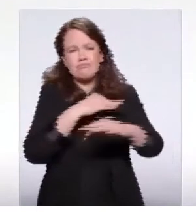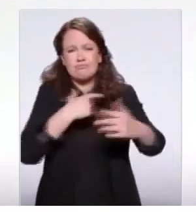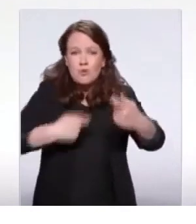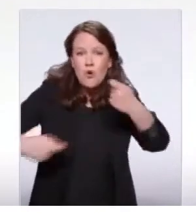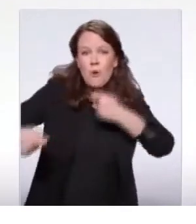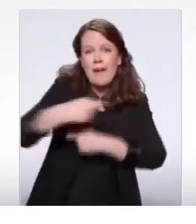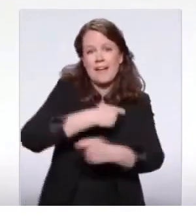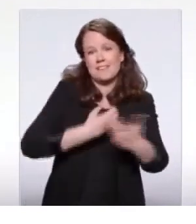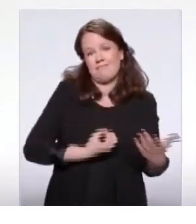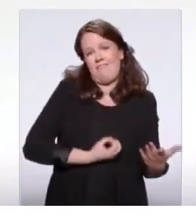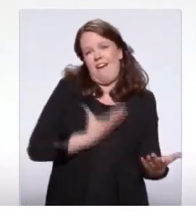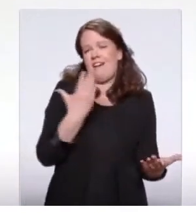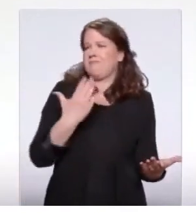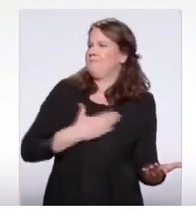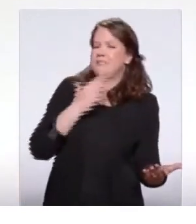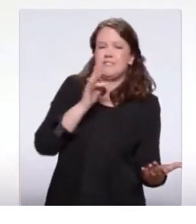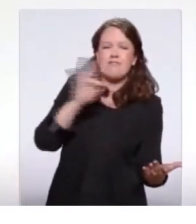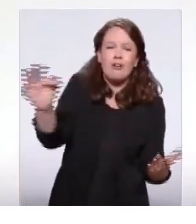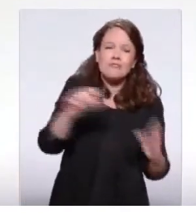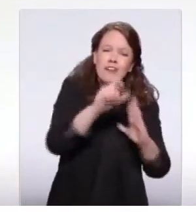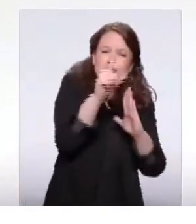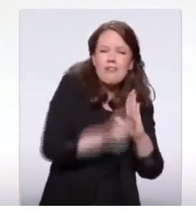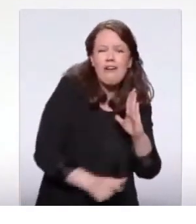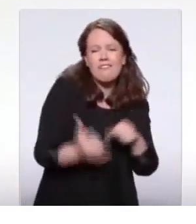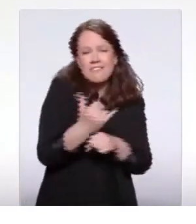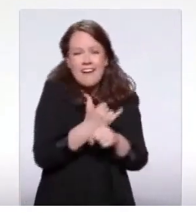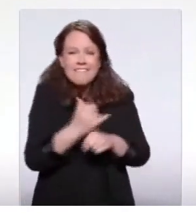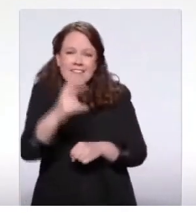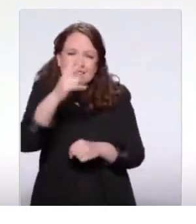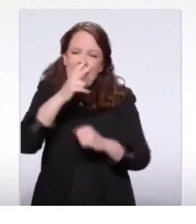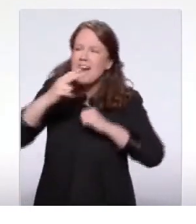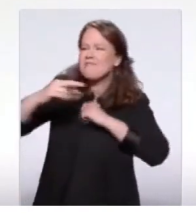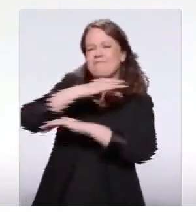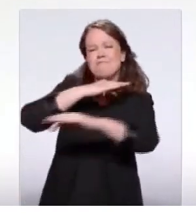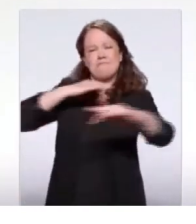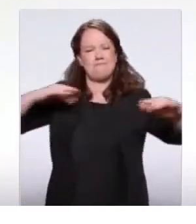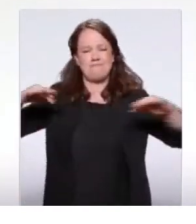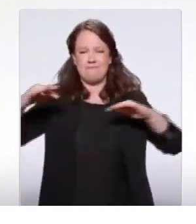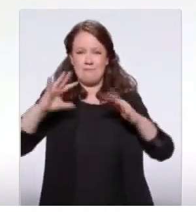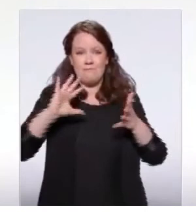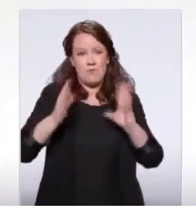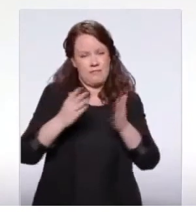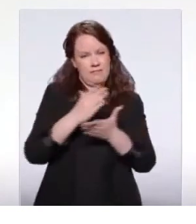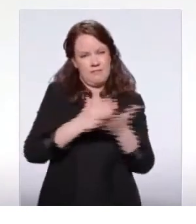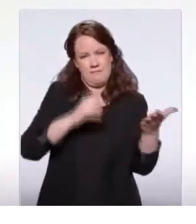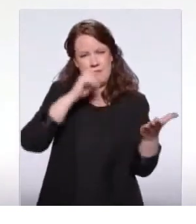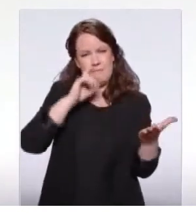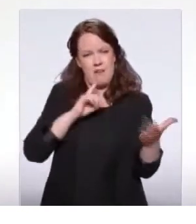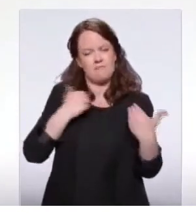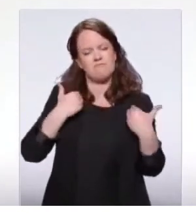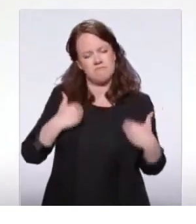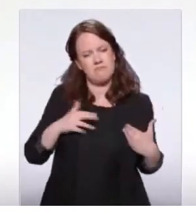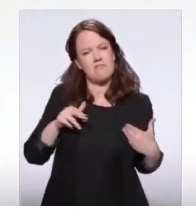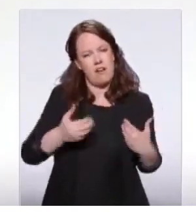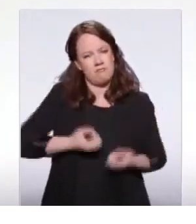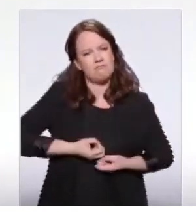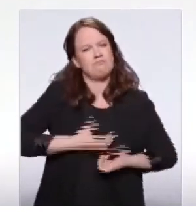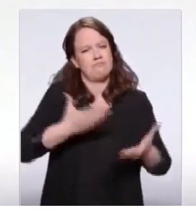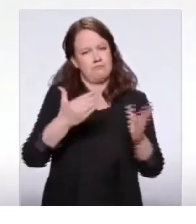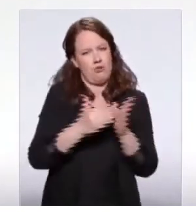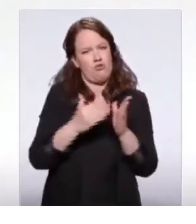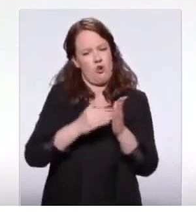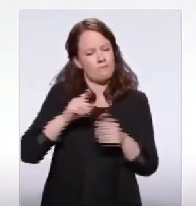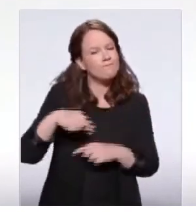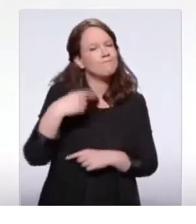de vivre à la française que sont les restaurants, les cafés que nous aimons tant. Je reviendrai vers vous prochainement pour préciser un agenda